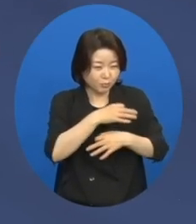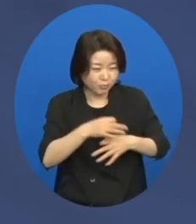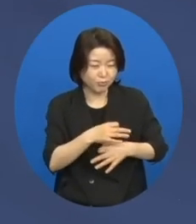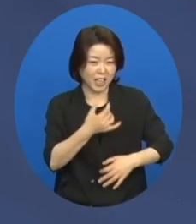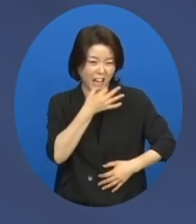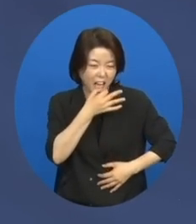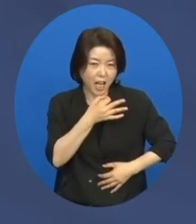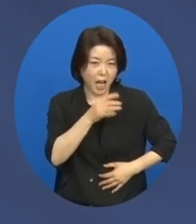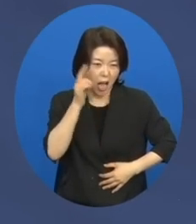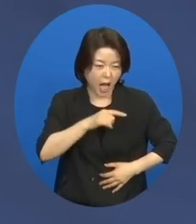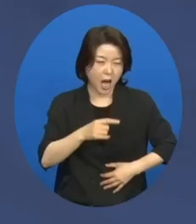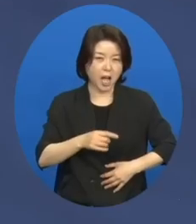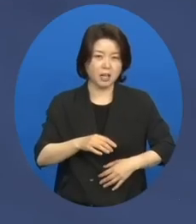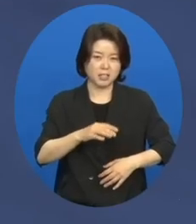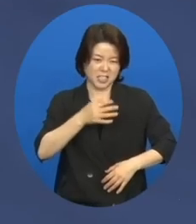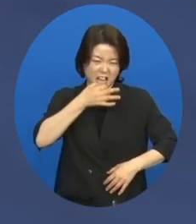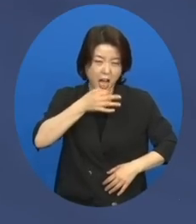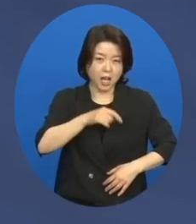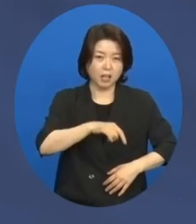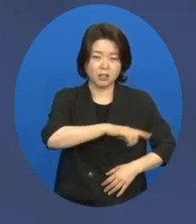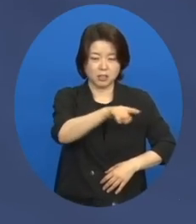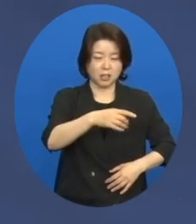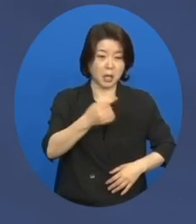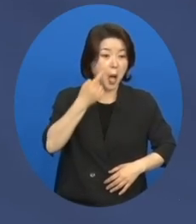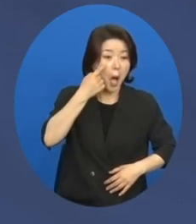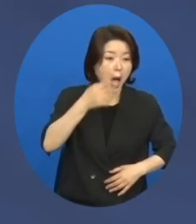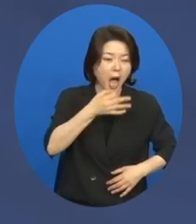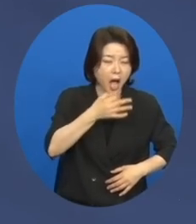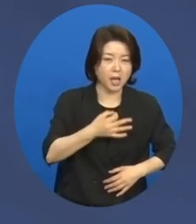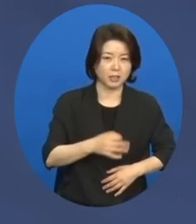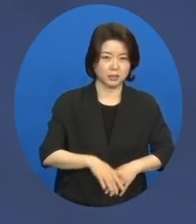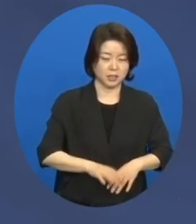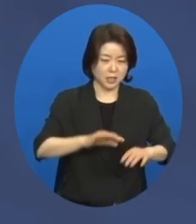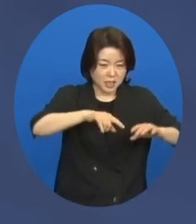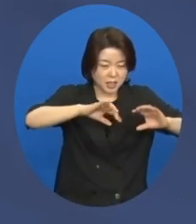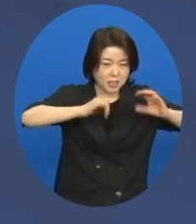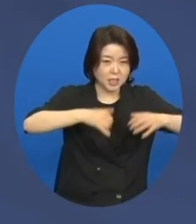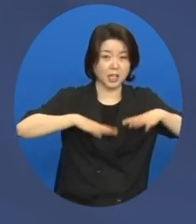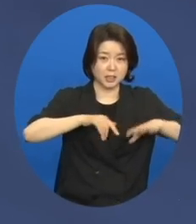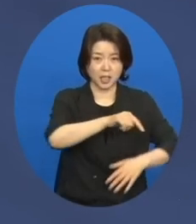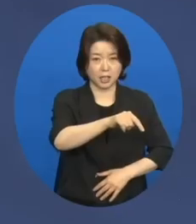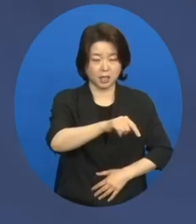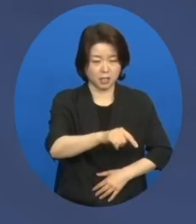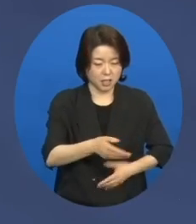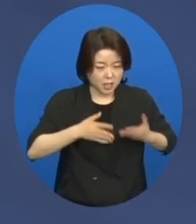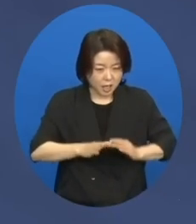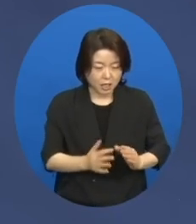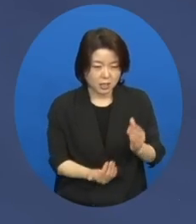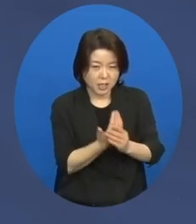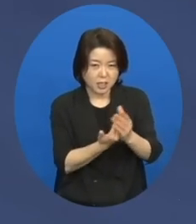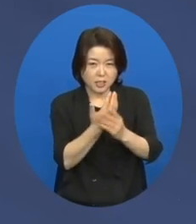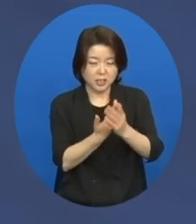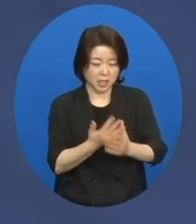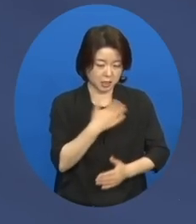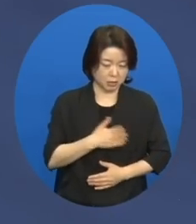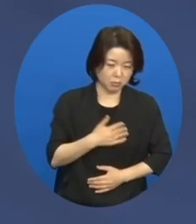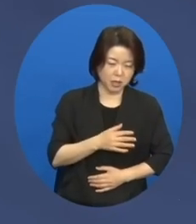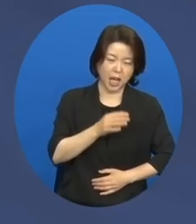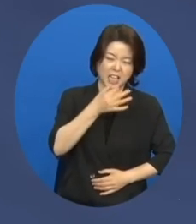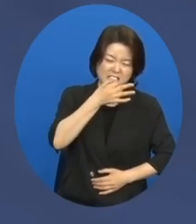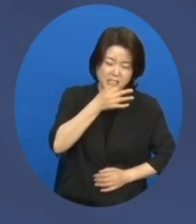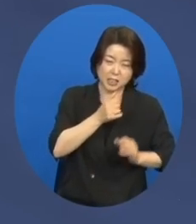악한 정욕, 탐심, 세상의 안목의 정욕, 육신의 정욕, 이생의 자랑, 태어나서 생긴 육적인 탐욕과 정욕을